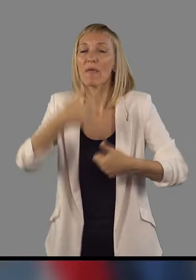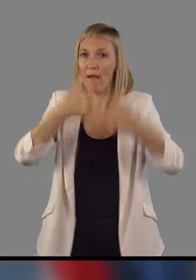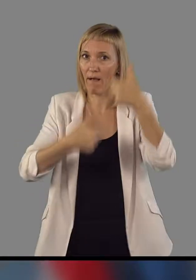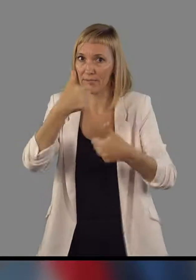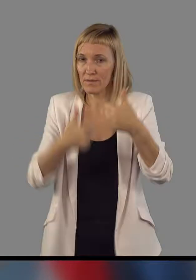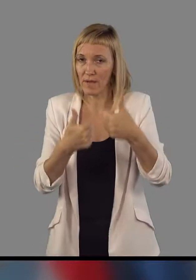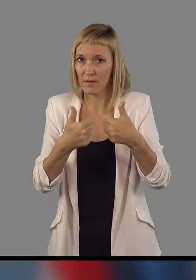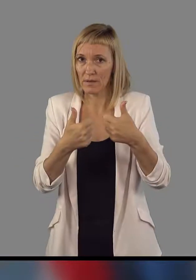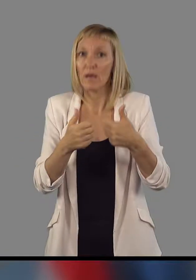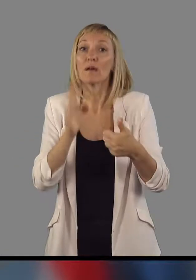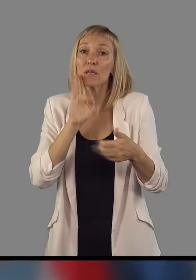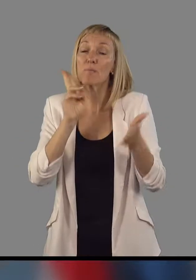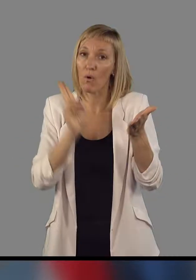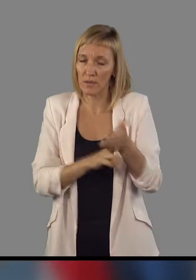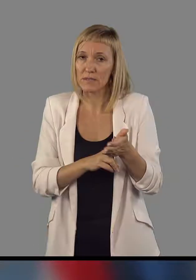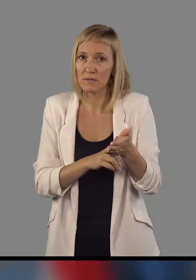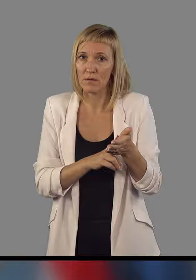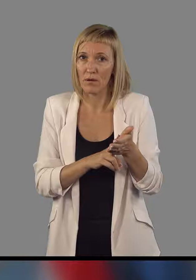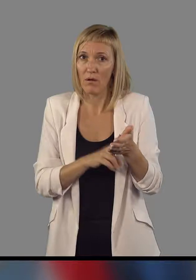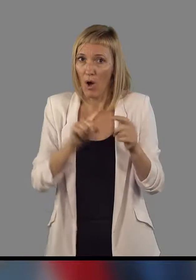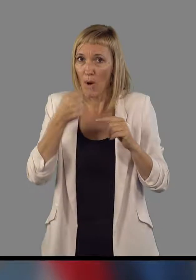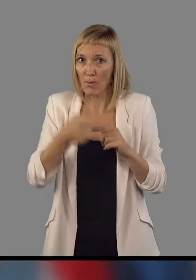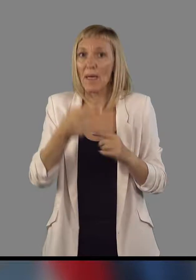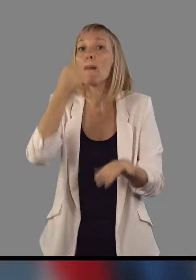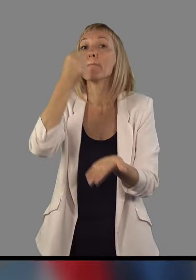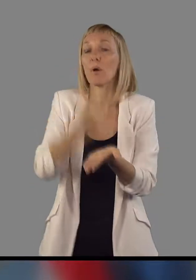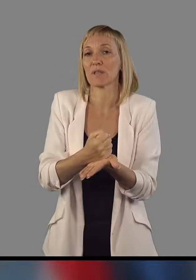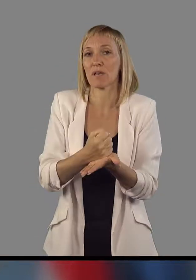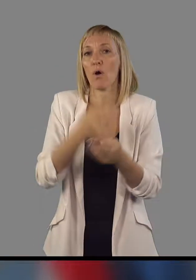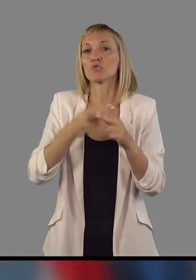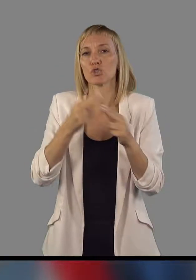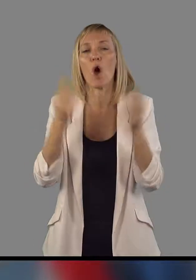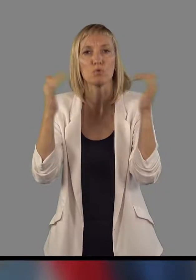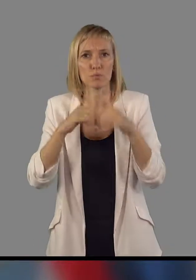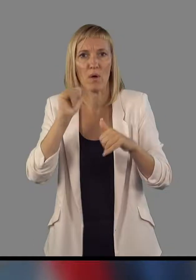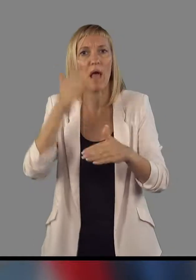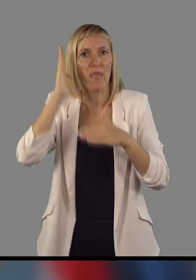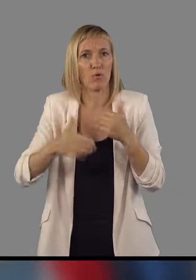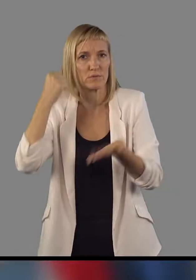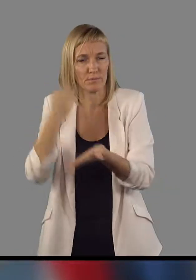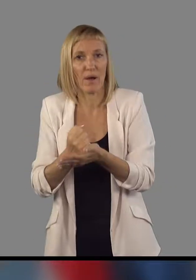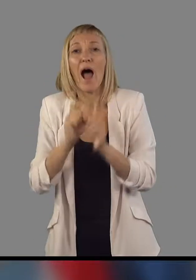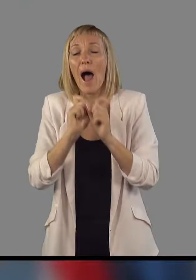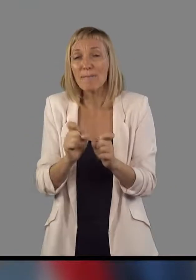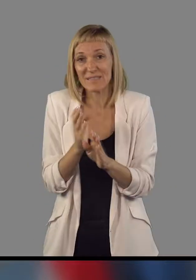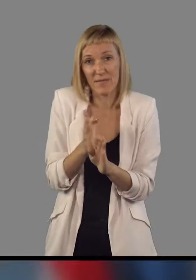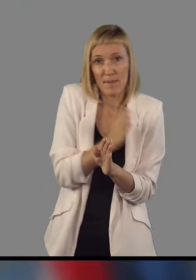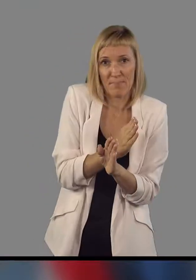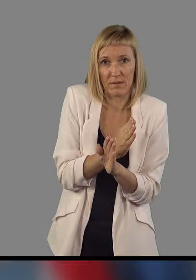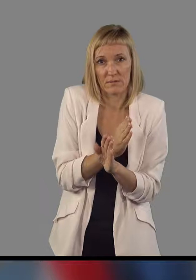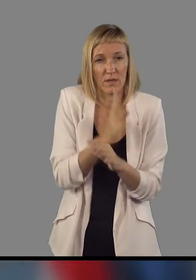usposobljene kandidate, ki jih bo resnično potem seveda potrjeval Državni zbor, ampak ravno zaradi